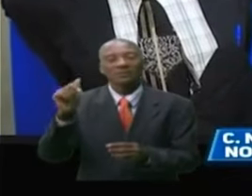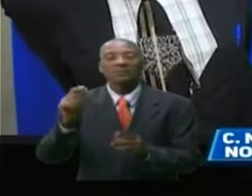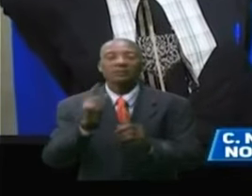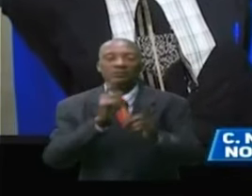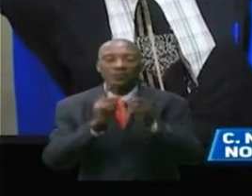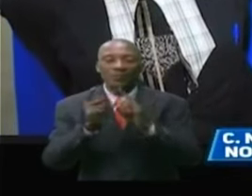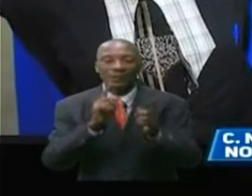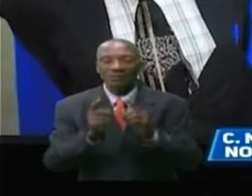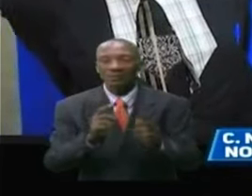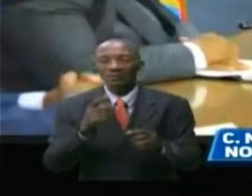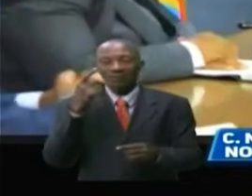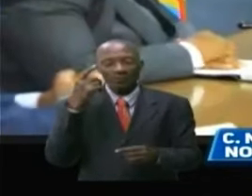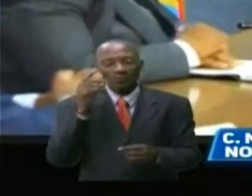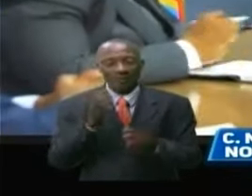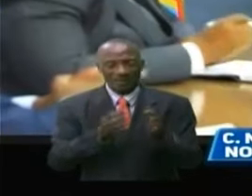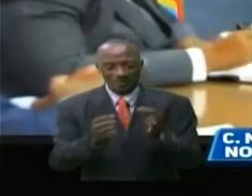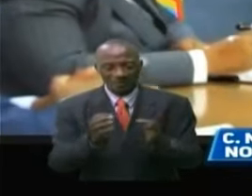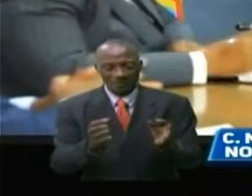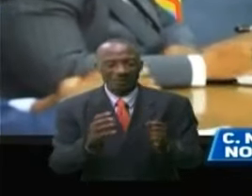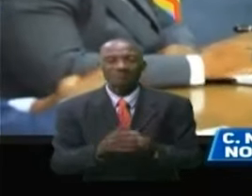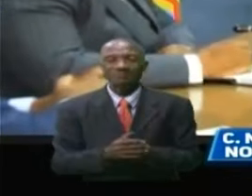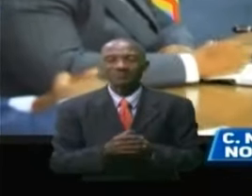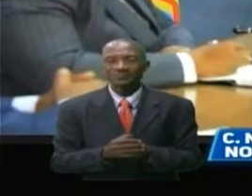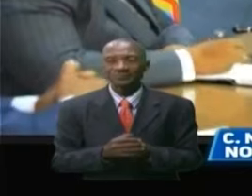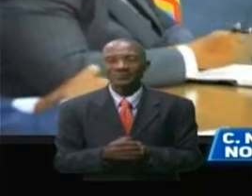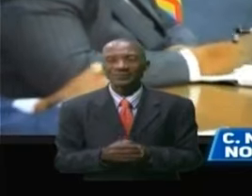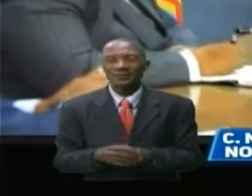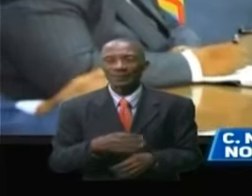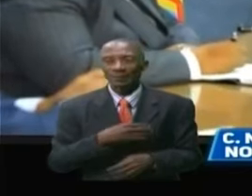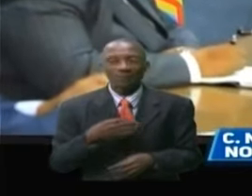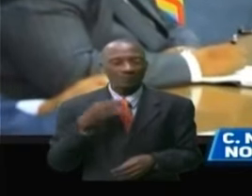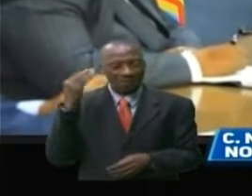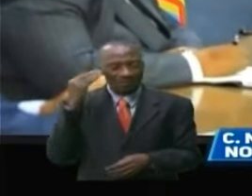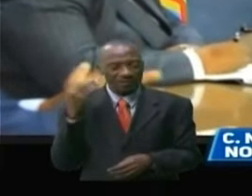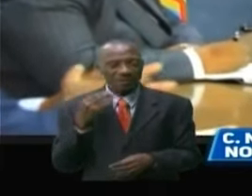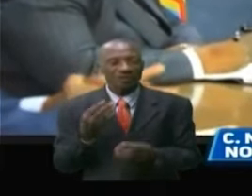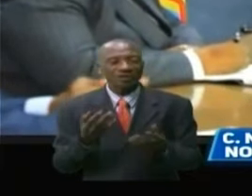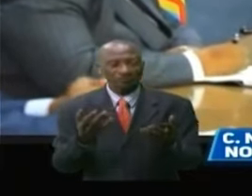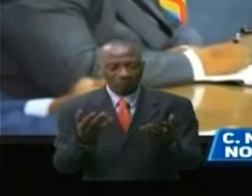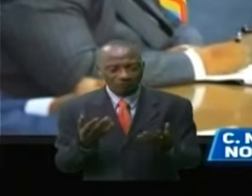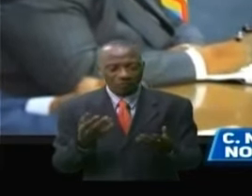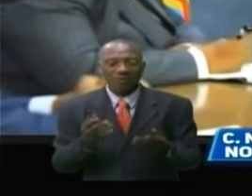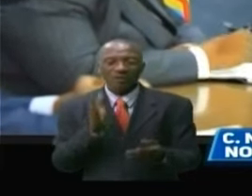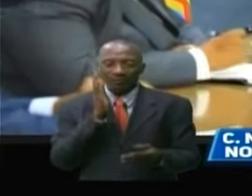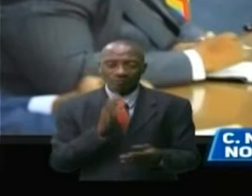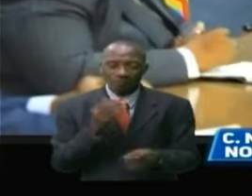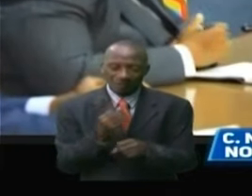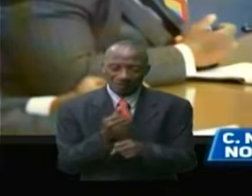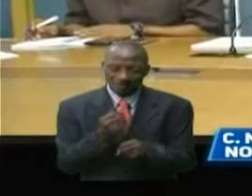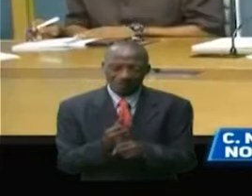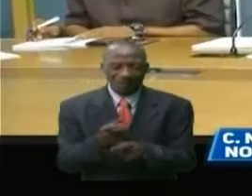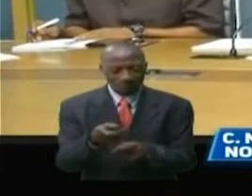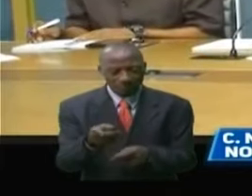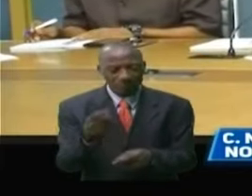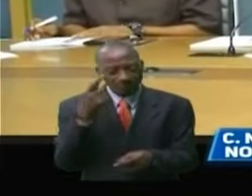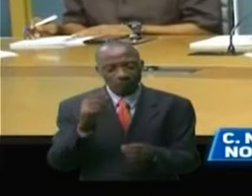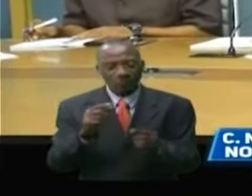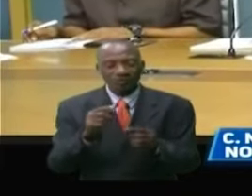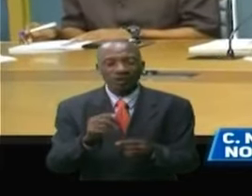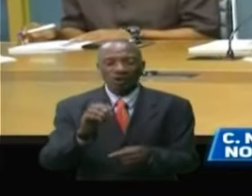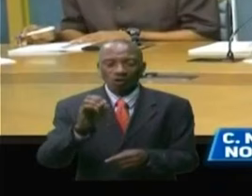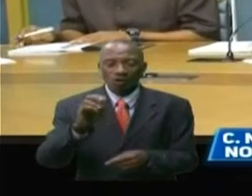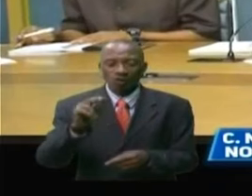équipe, nous devons être ensemble. La ministre Claudine Doucy Mwakembe, qui tient à la gestion axée sur les résultats en faveur de la